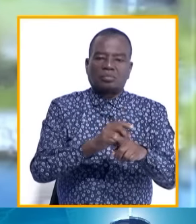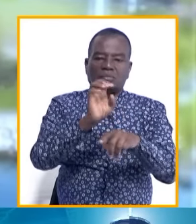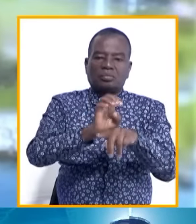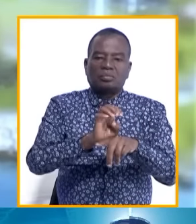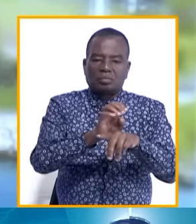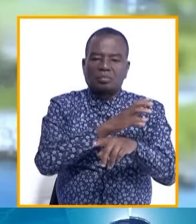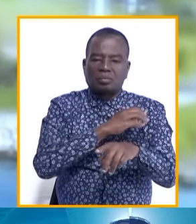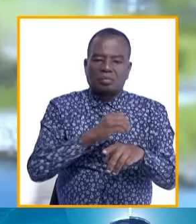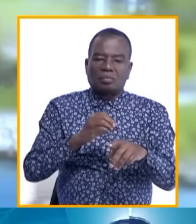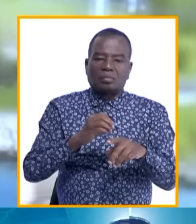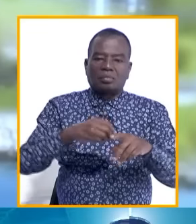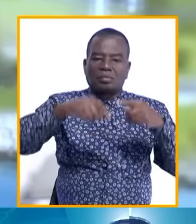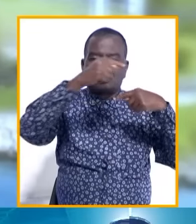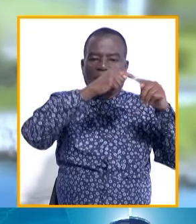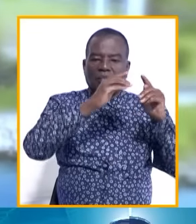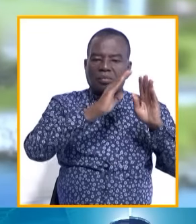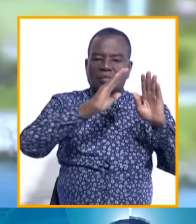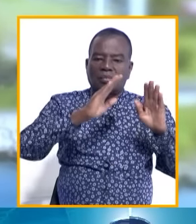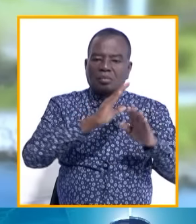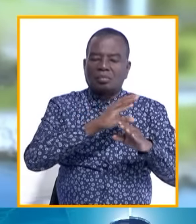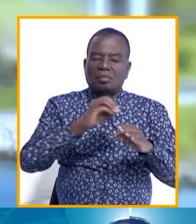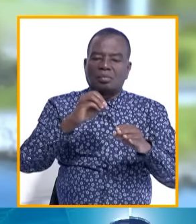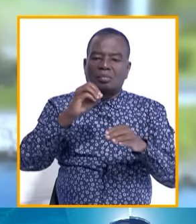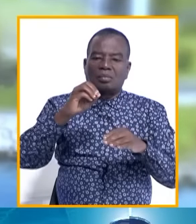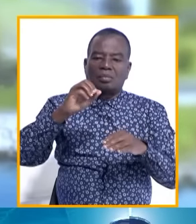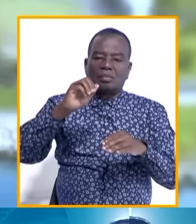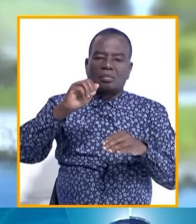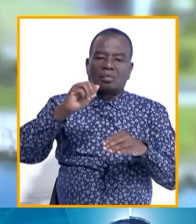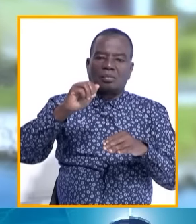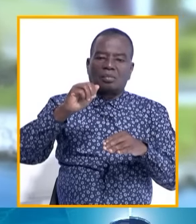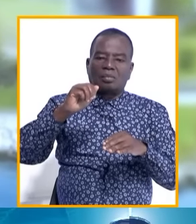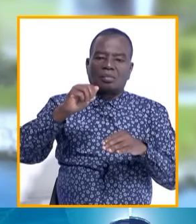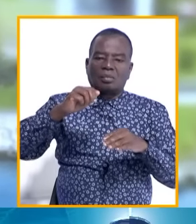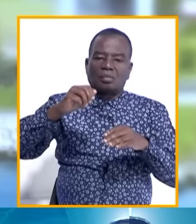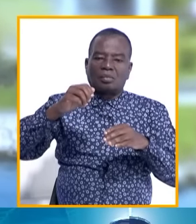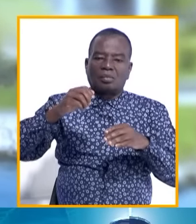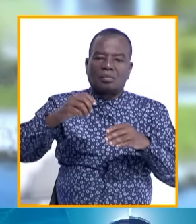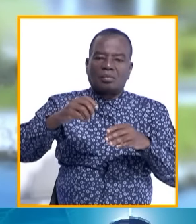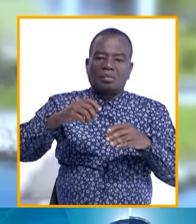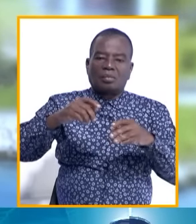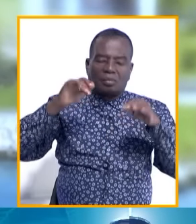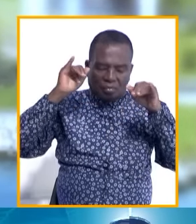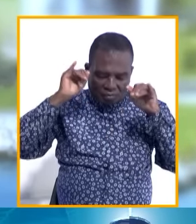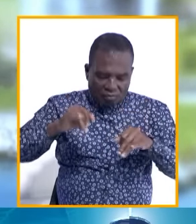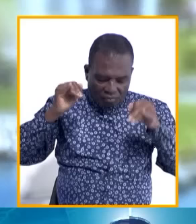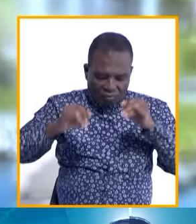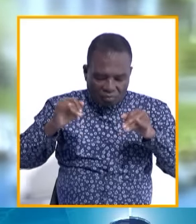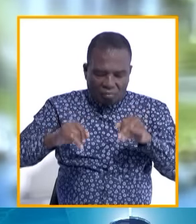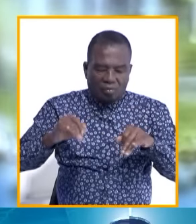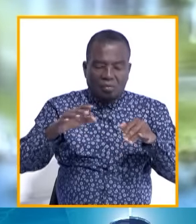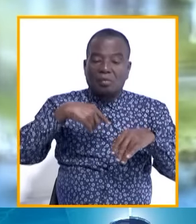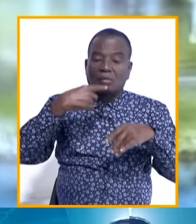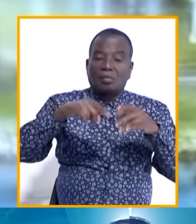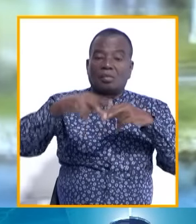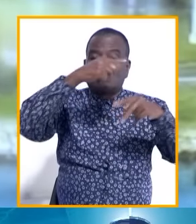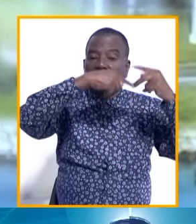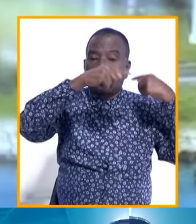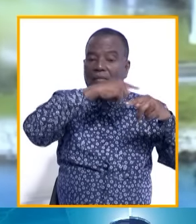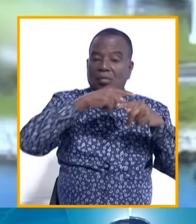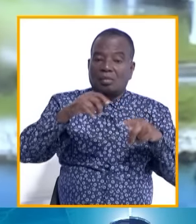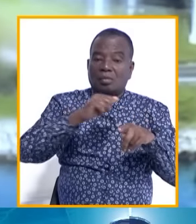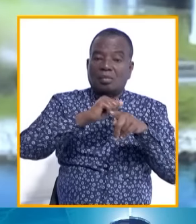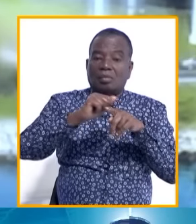préservation des habitudes. On le voit avec cette action des pèlerins du Hajj 2024 de la commune d'Abobo qui